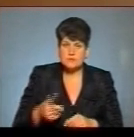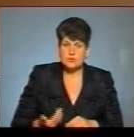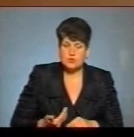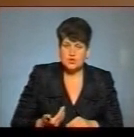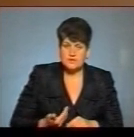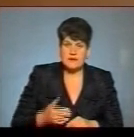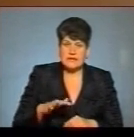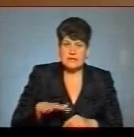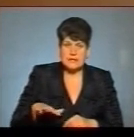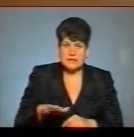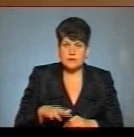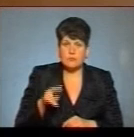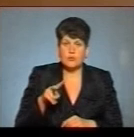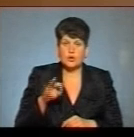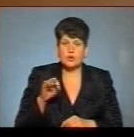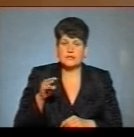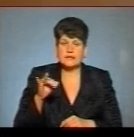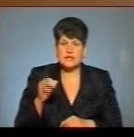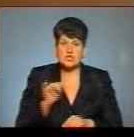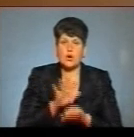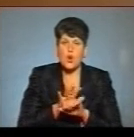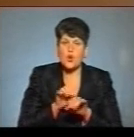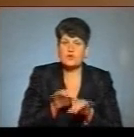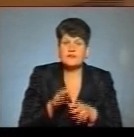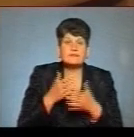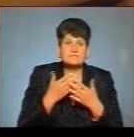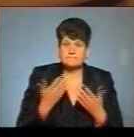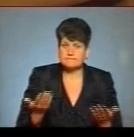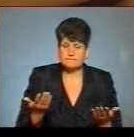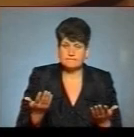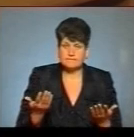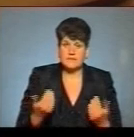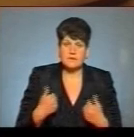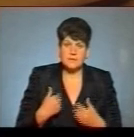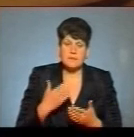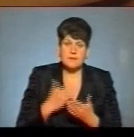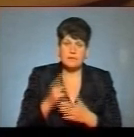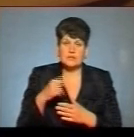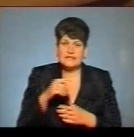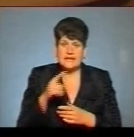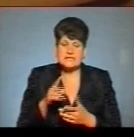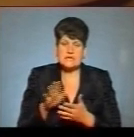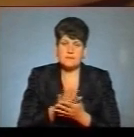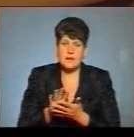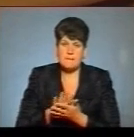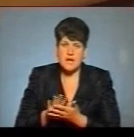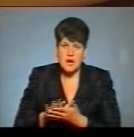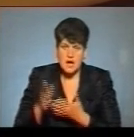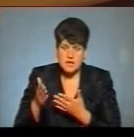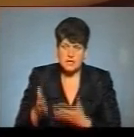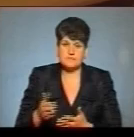на території Плотичі, на коронавірус не виявлено. Бо ми маємо де засоби для прибирання, для